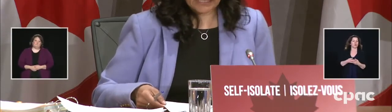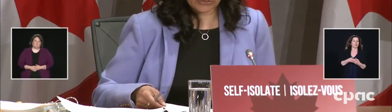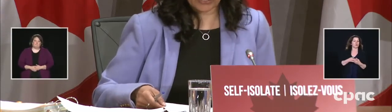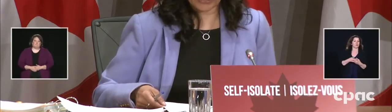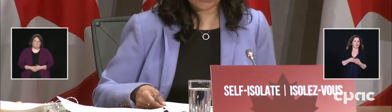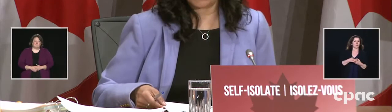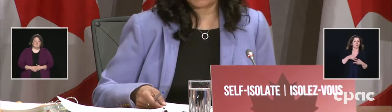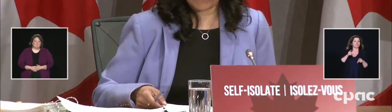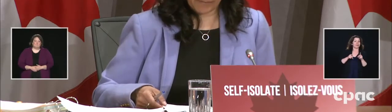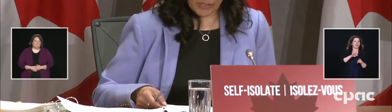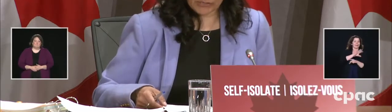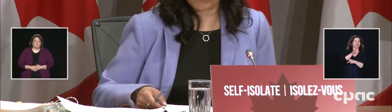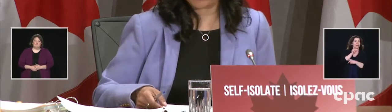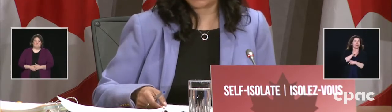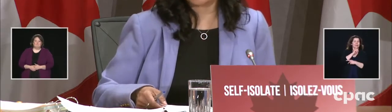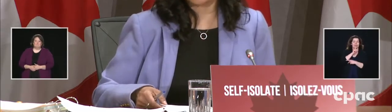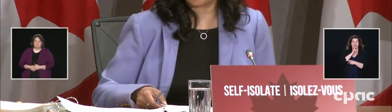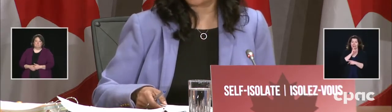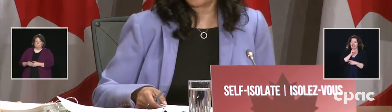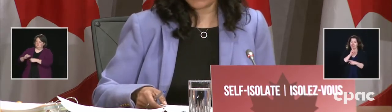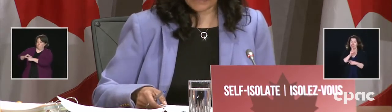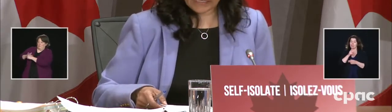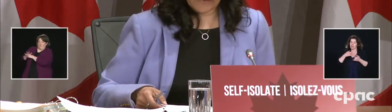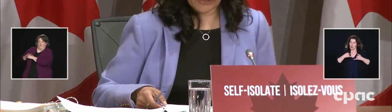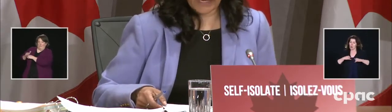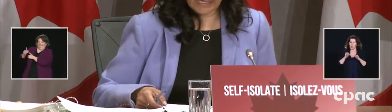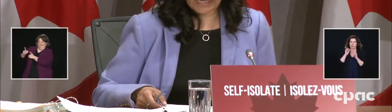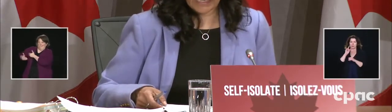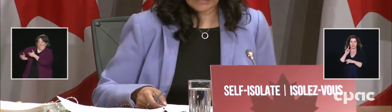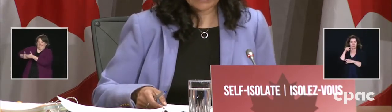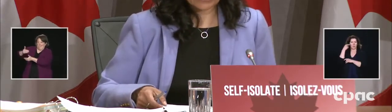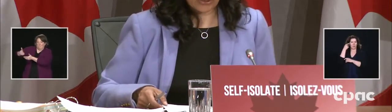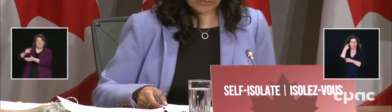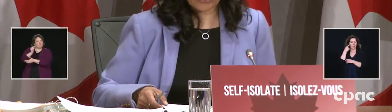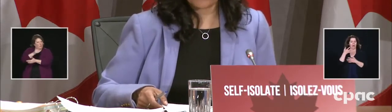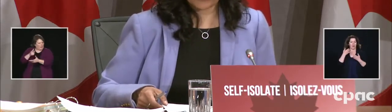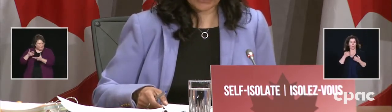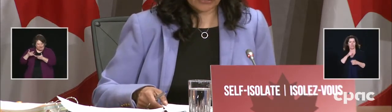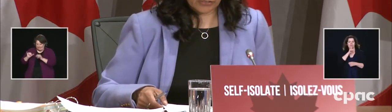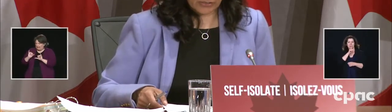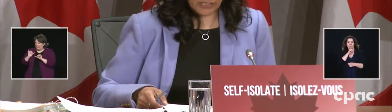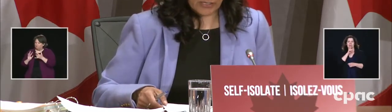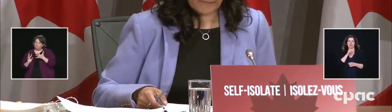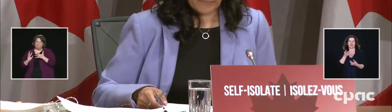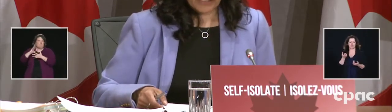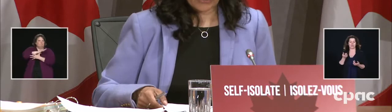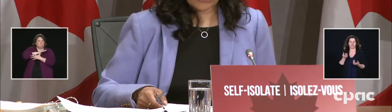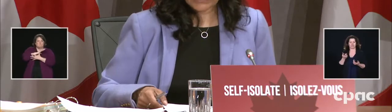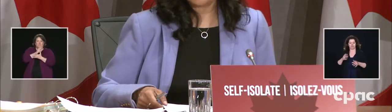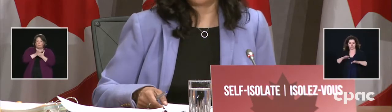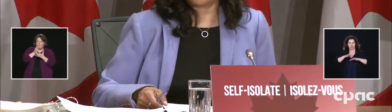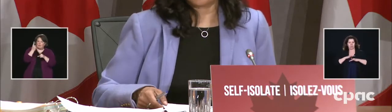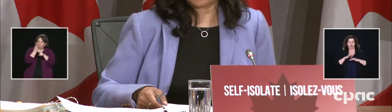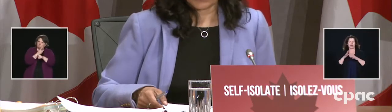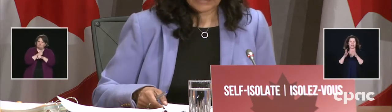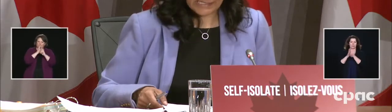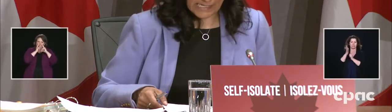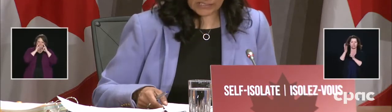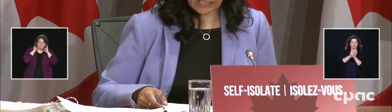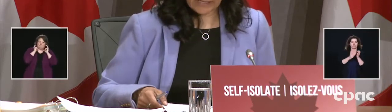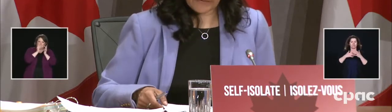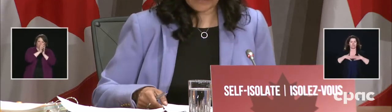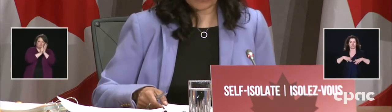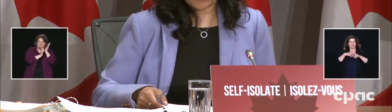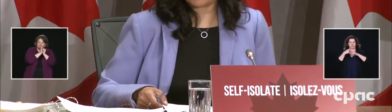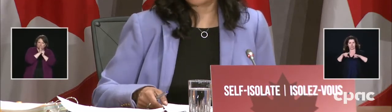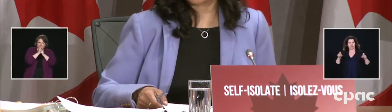à assurer que l'équipement de protection individuelle et les autres fournitures continuent